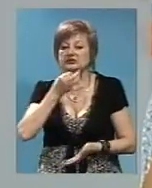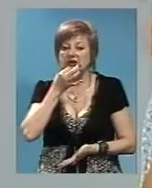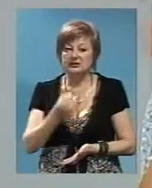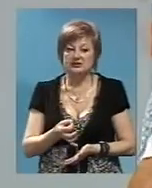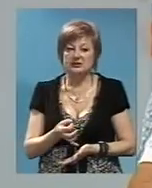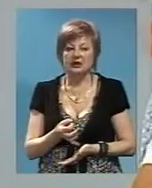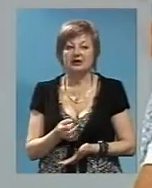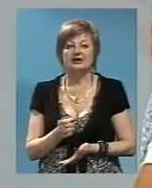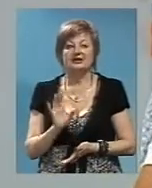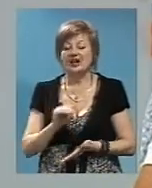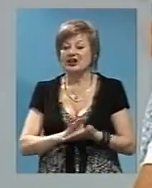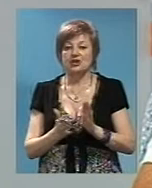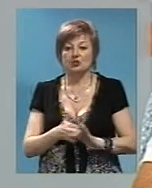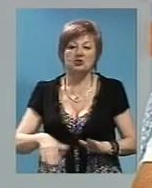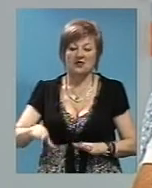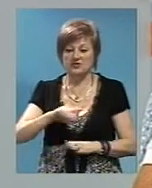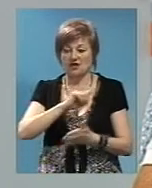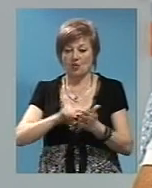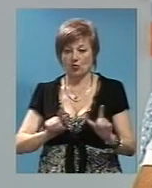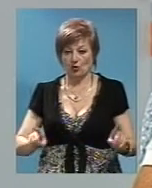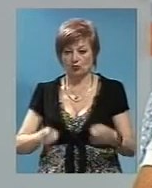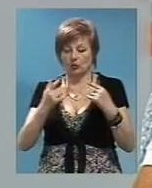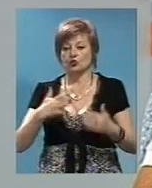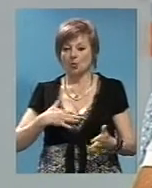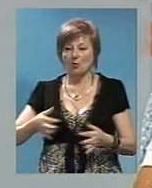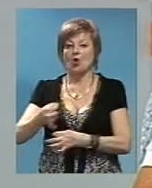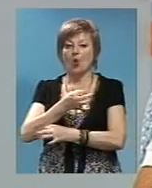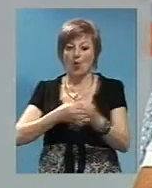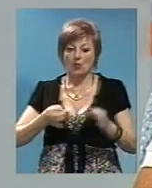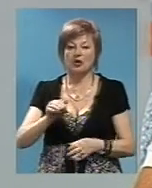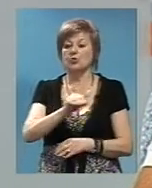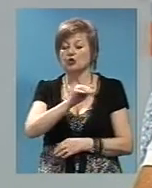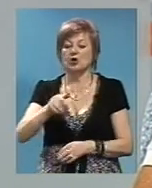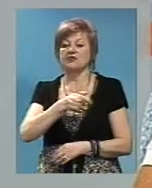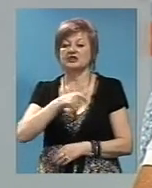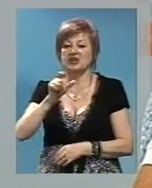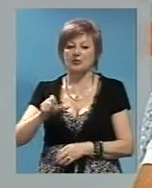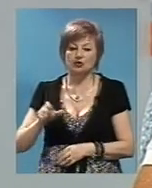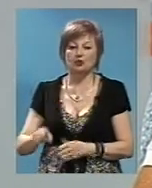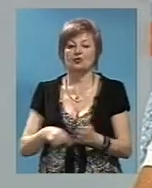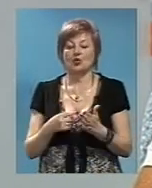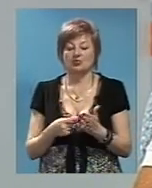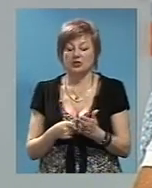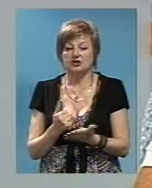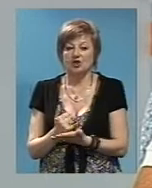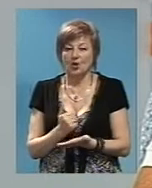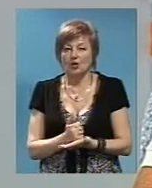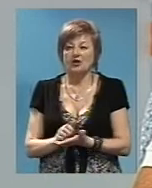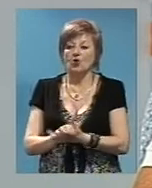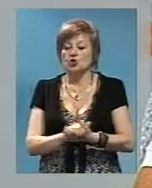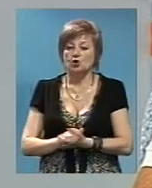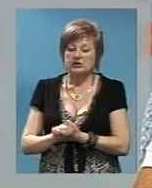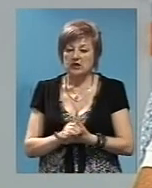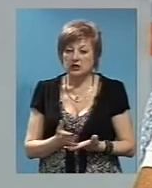не зговорюючися. Всі підняли ті питання, які ми обговорюємо і на рівні депутатів, і на рівні міських голів, асоціацій, тому